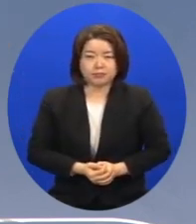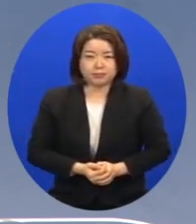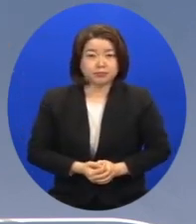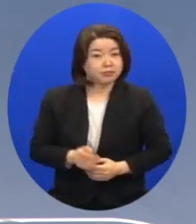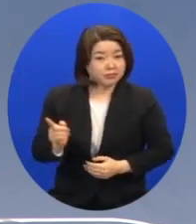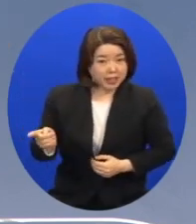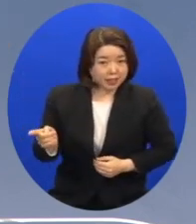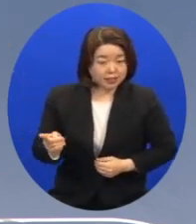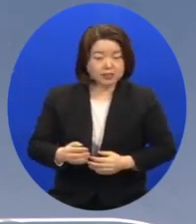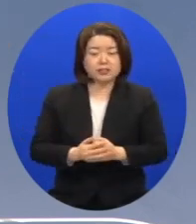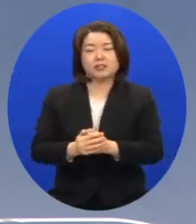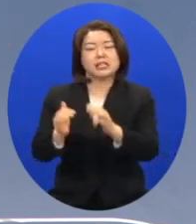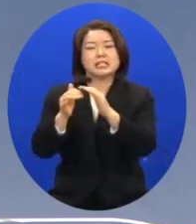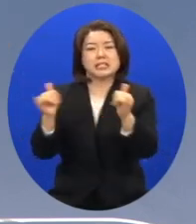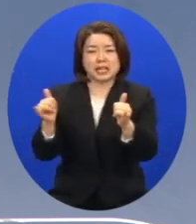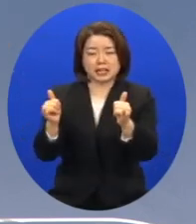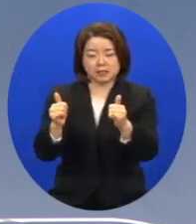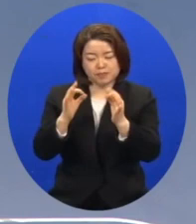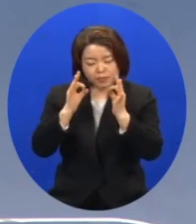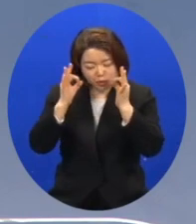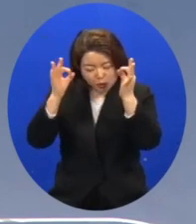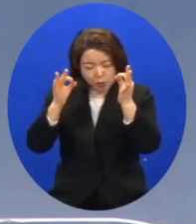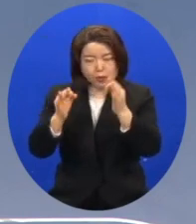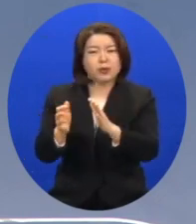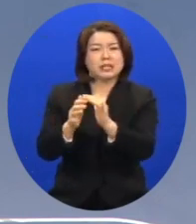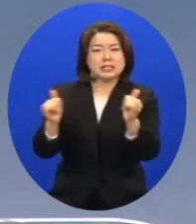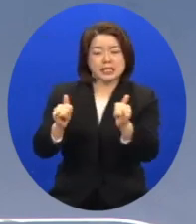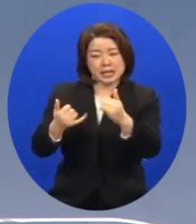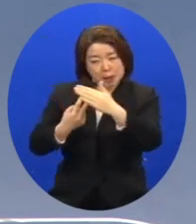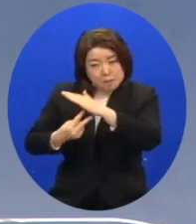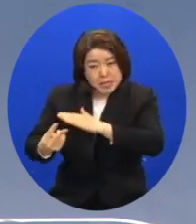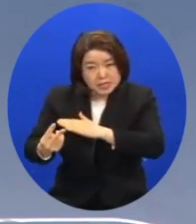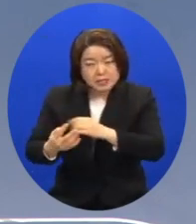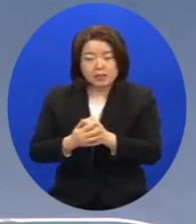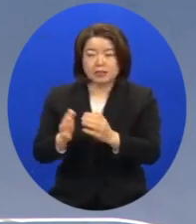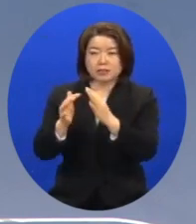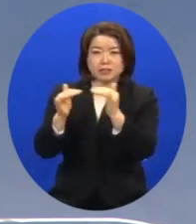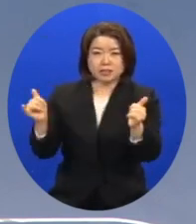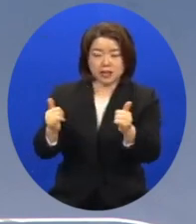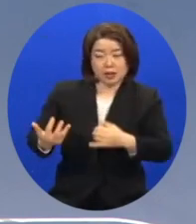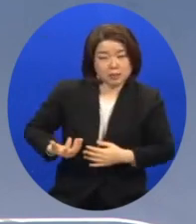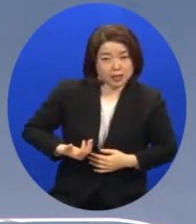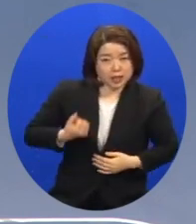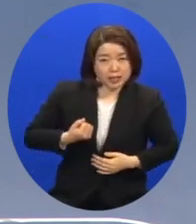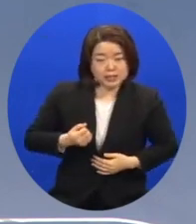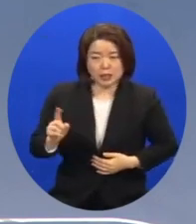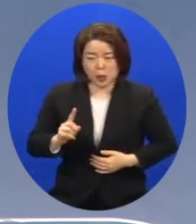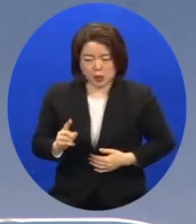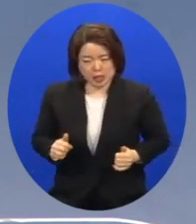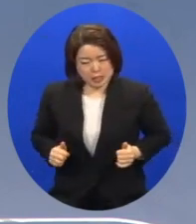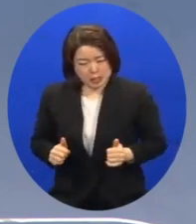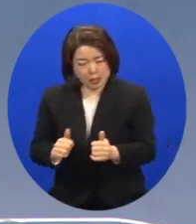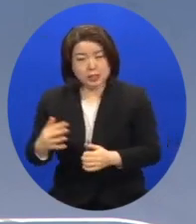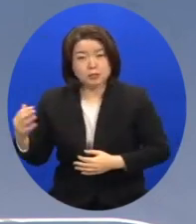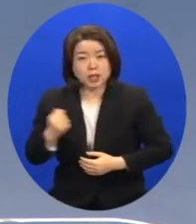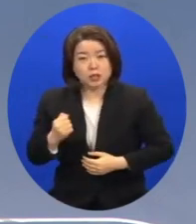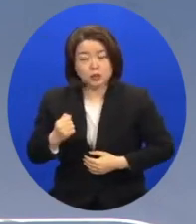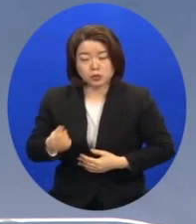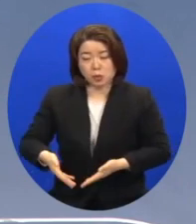큰 사람의 노력이나 사람의 비전이나 사람이 가지고 있는 어떤 열심 을 가지고